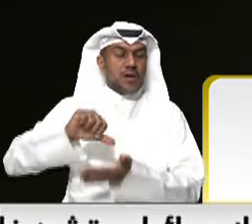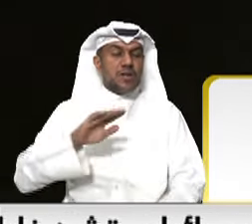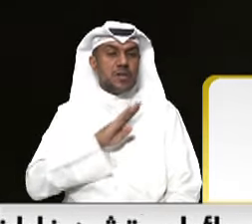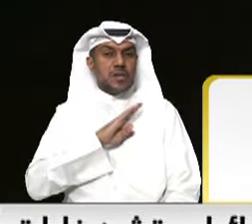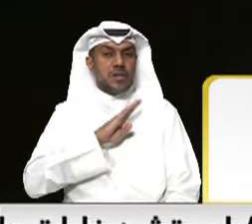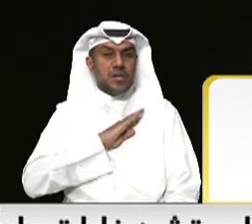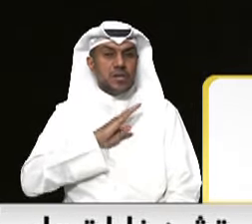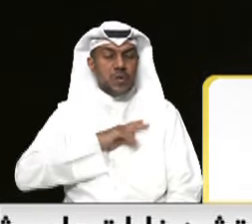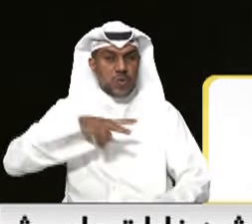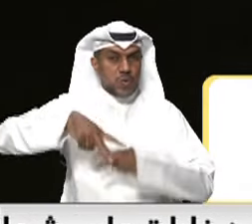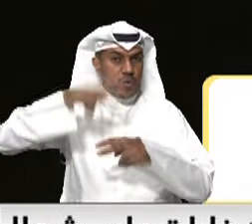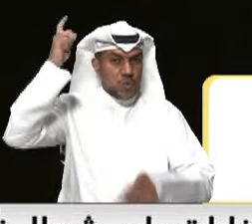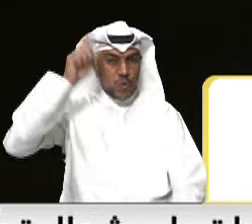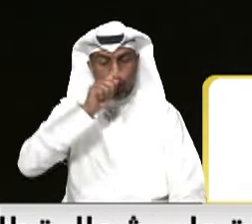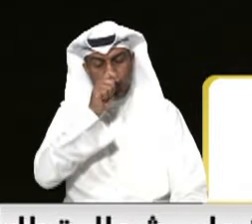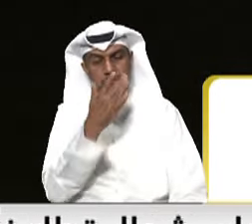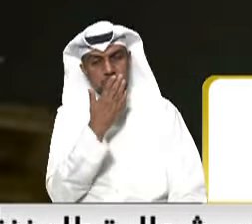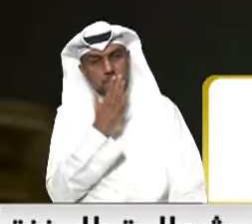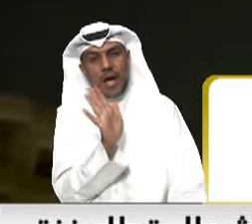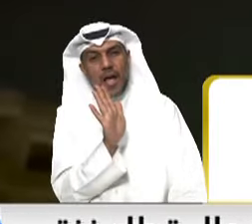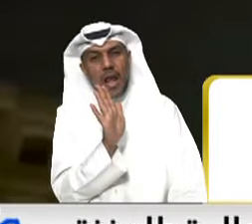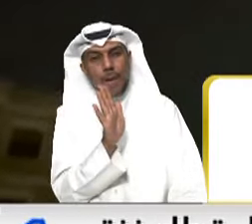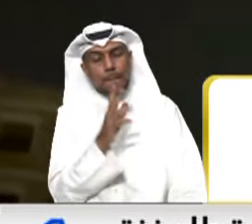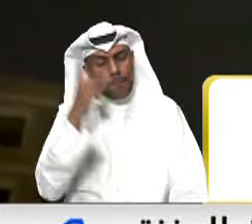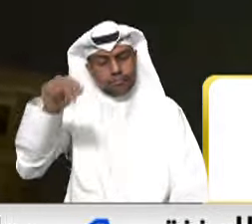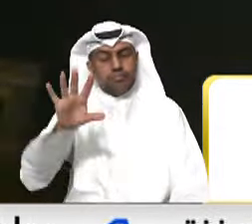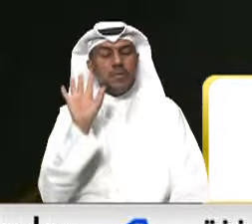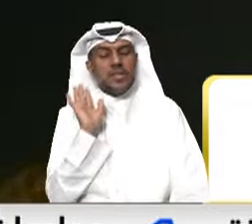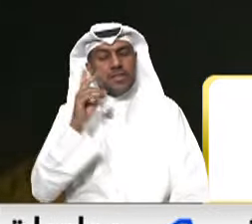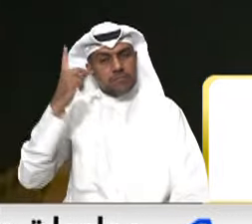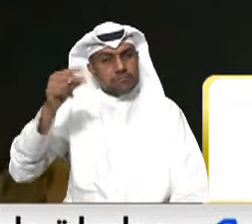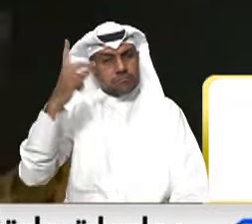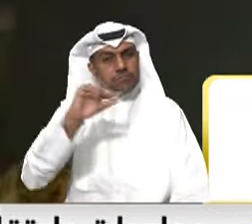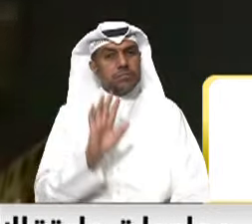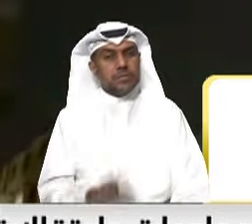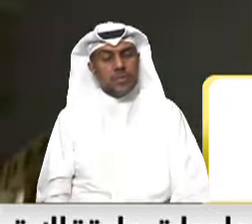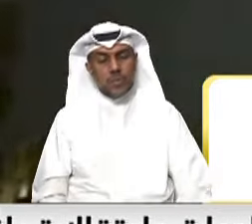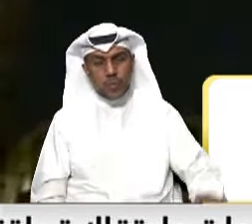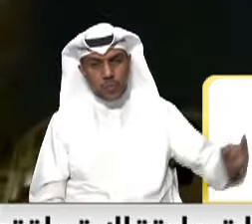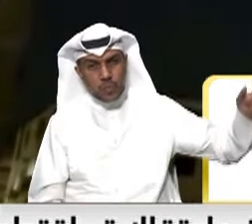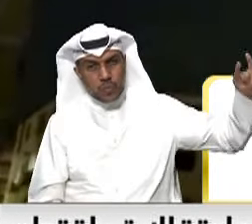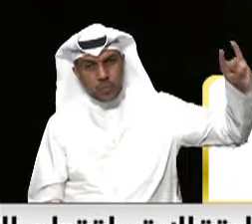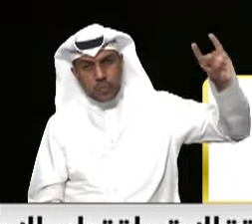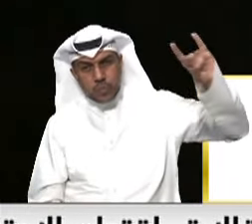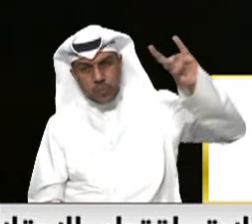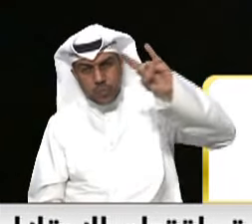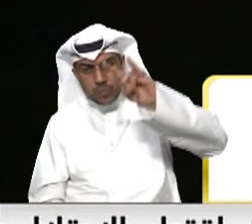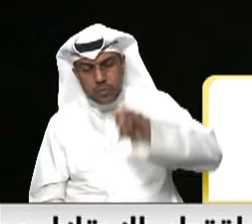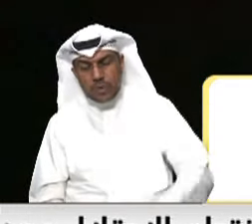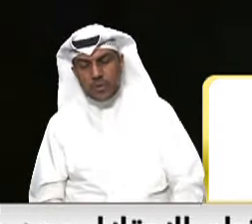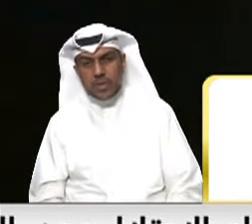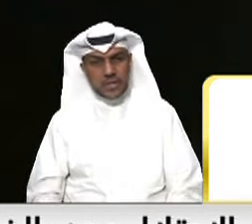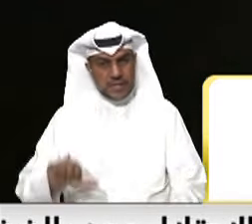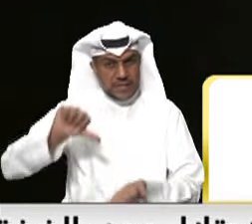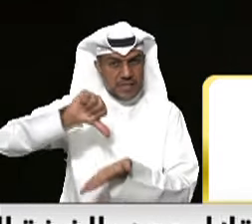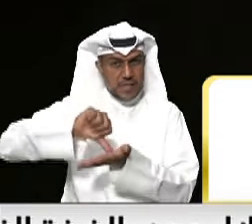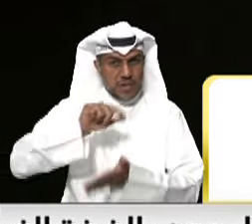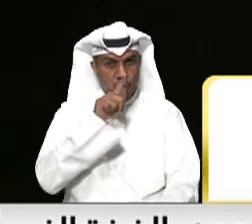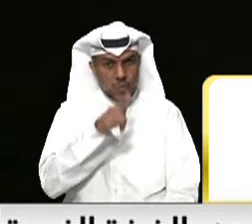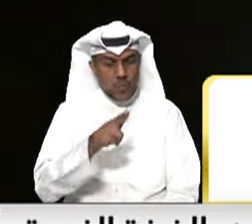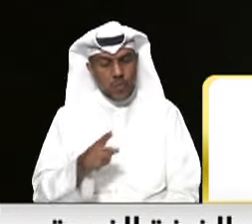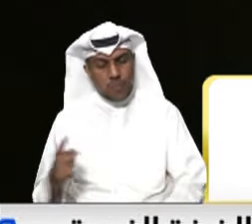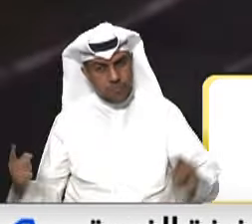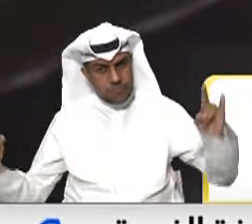التعليق على الموضوع وقالت وكاله انباء ايرانيه انه تم تفعيل المضاد الدفاعيه الجويه في